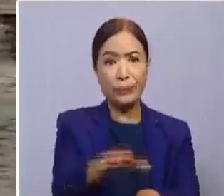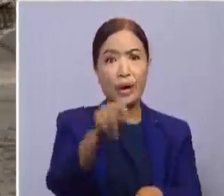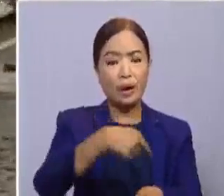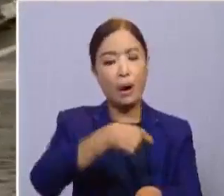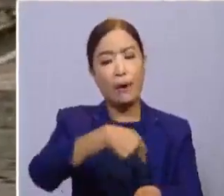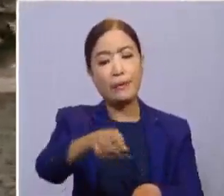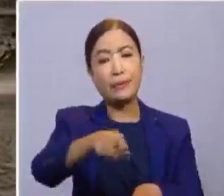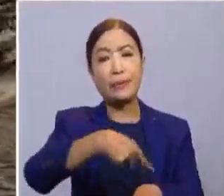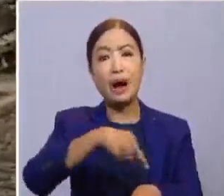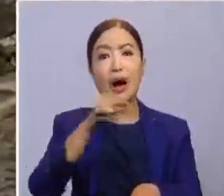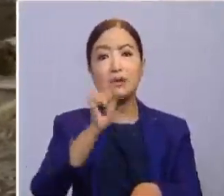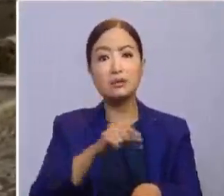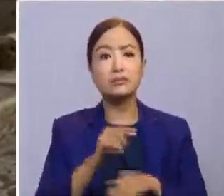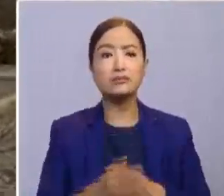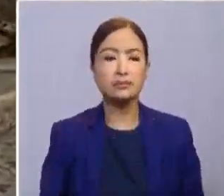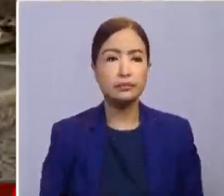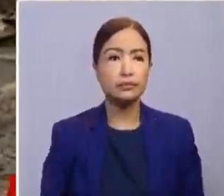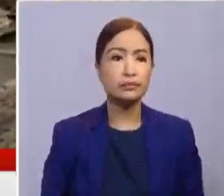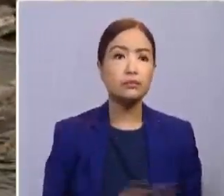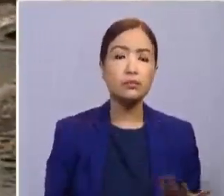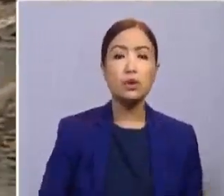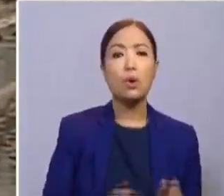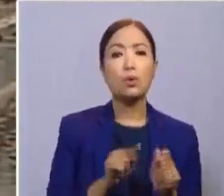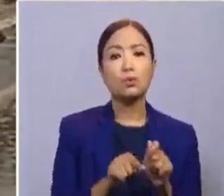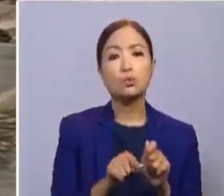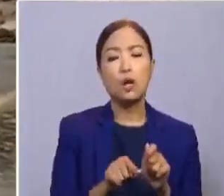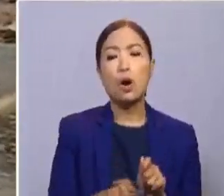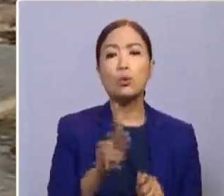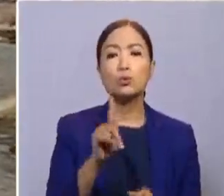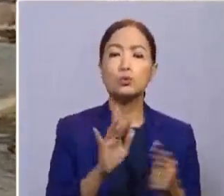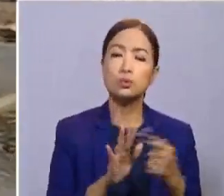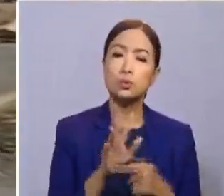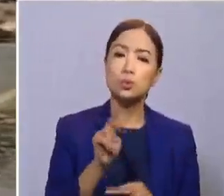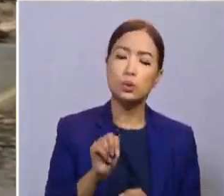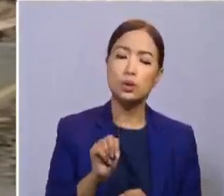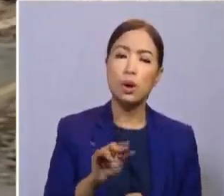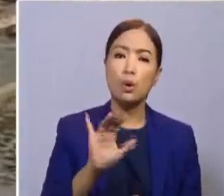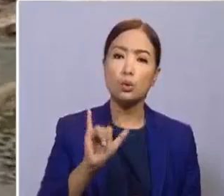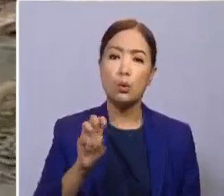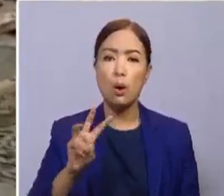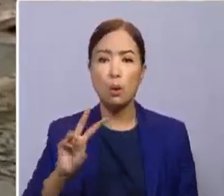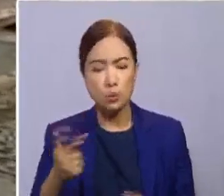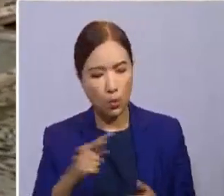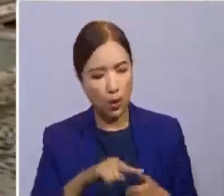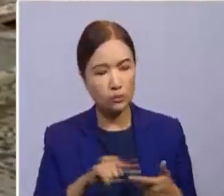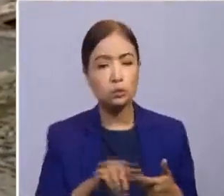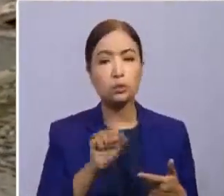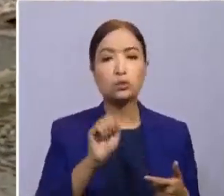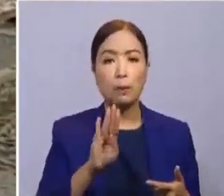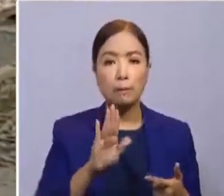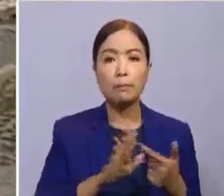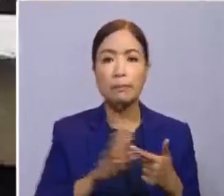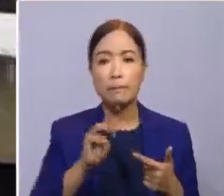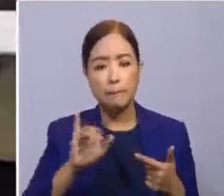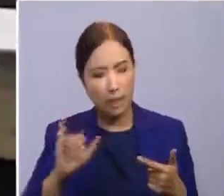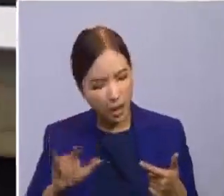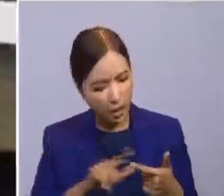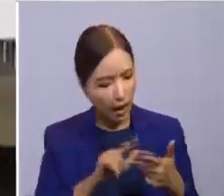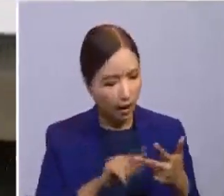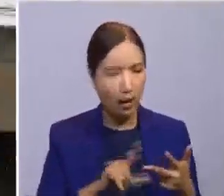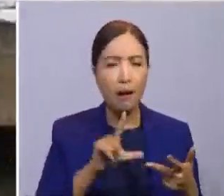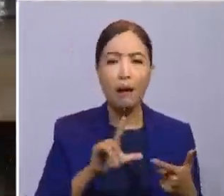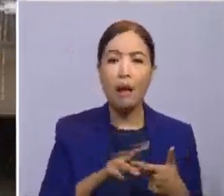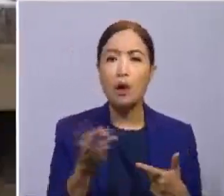ในการเดินทางไม่ว่าจะเป็นทั้งขุนยวมแม่เสรียงศพเมยแล้วก็แม่ลาน้อยได้รับผลกระทบกันไปหมดเลย คือต้องเ